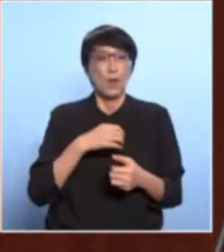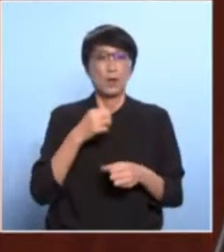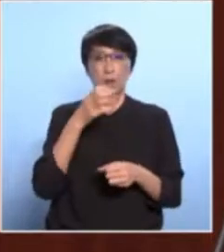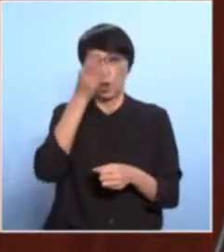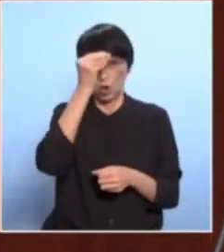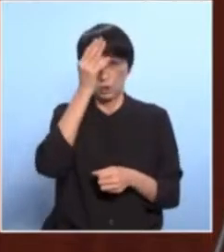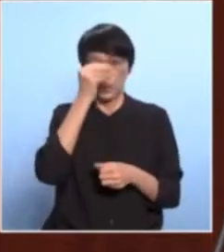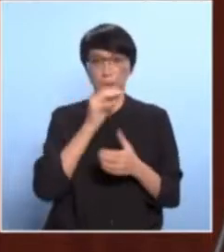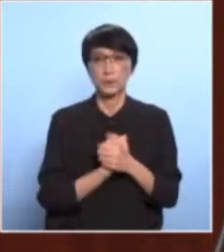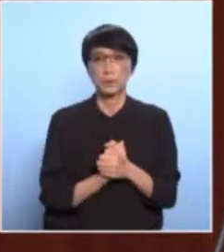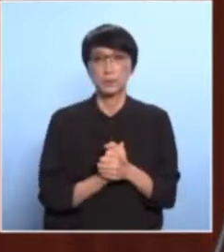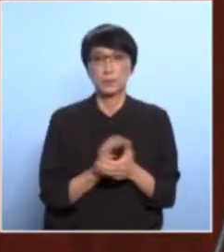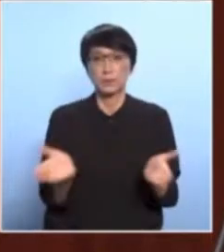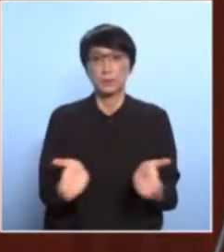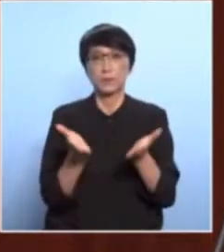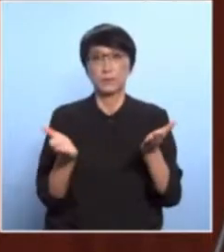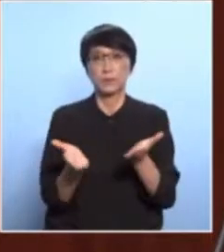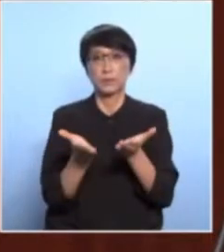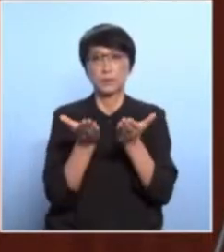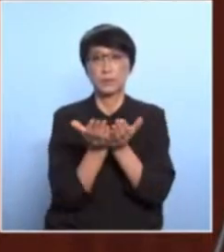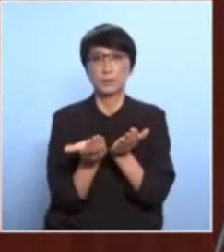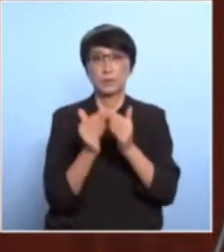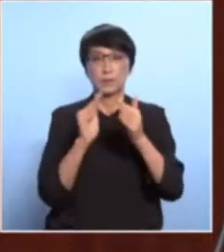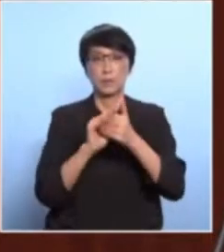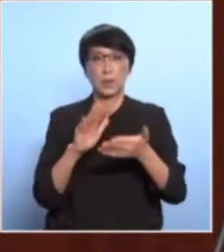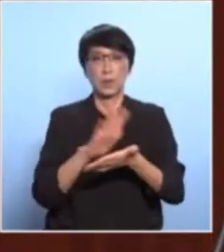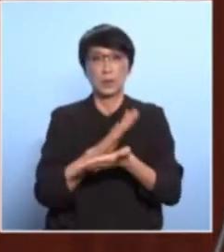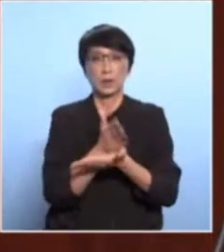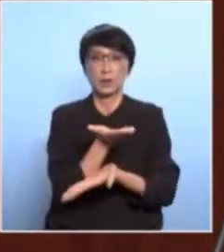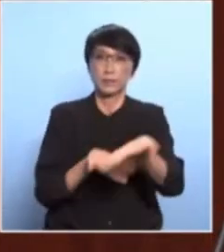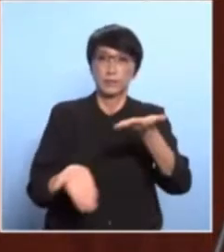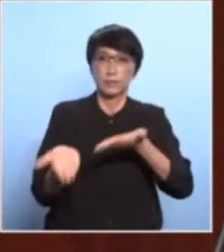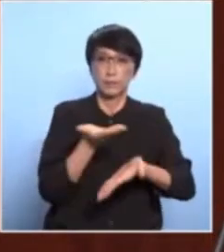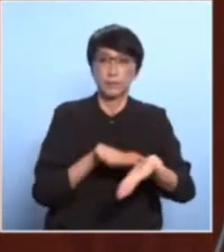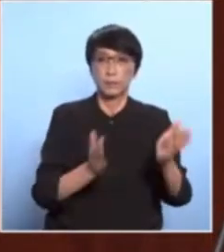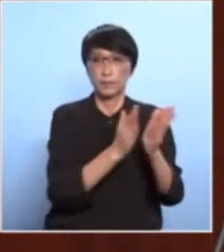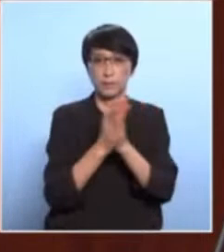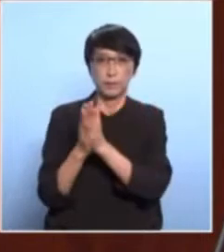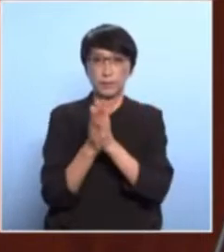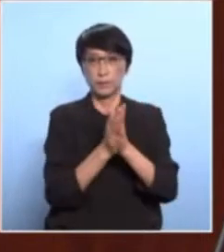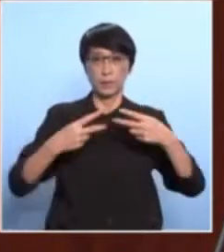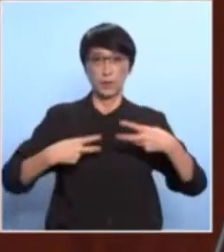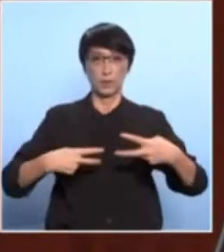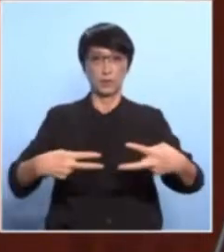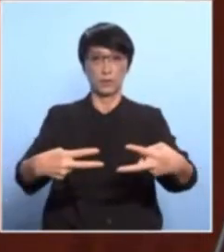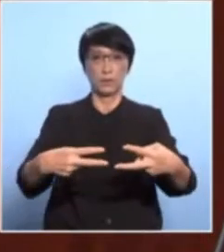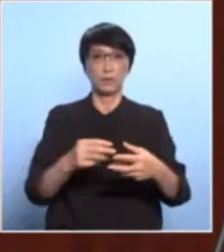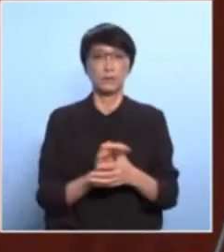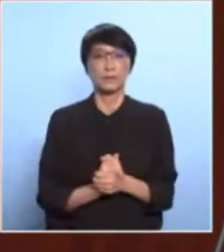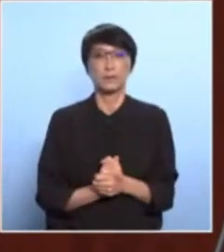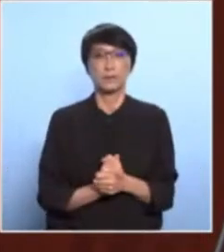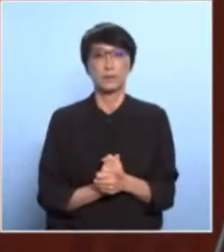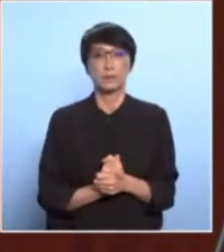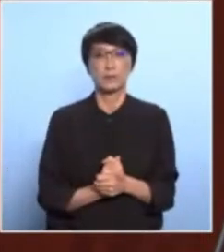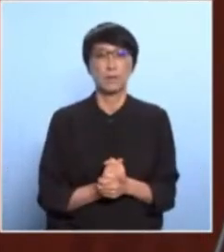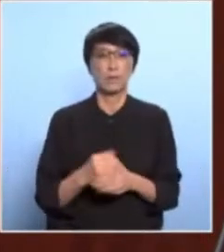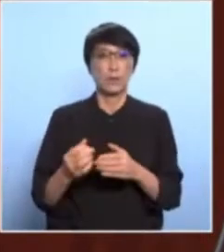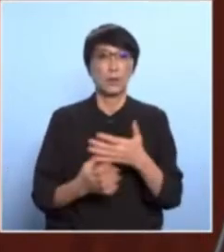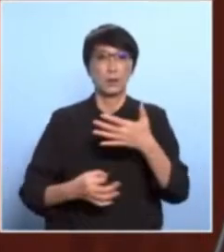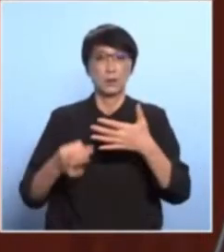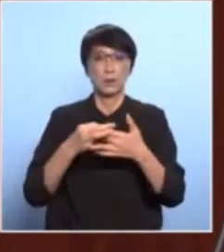affective, and practical learning, and to promote exchanges and developments among schools. 着力